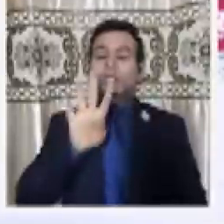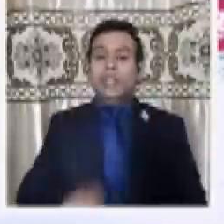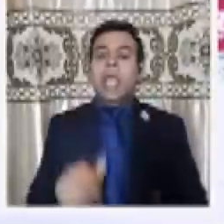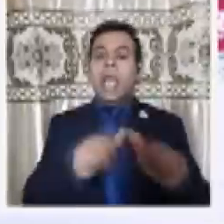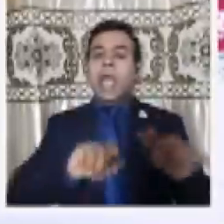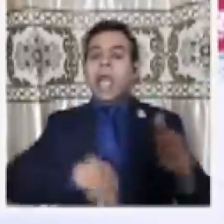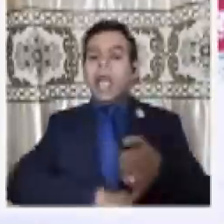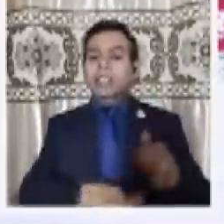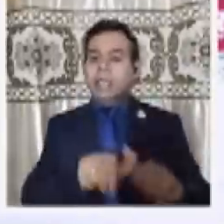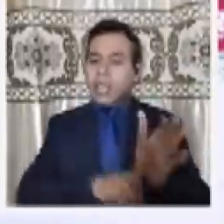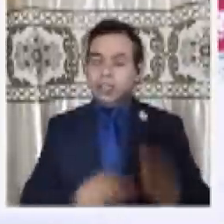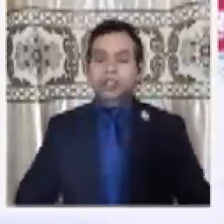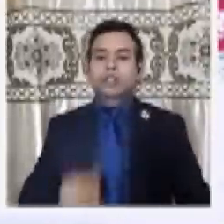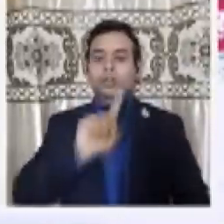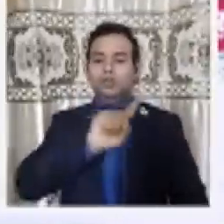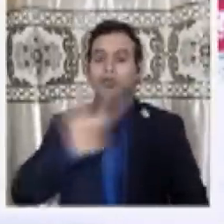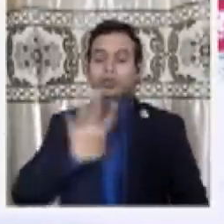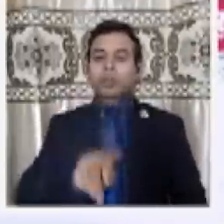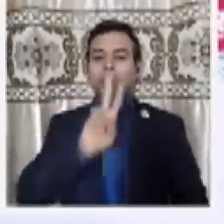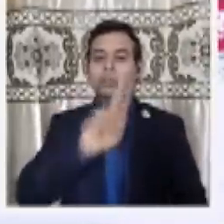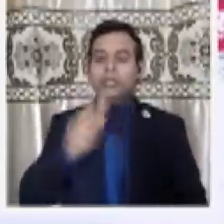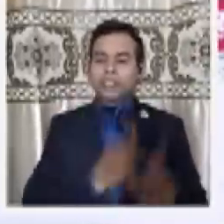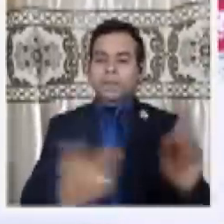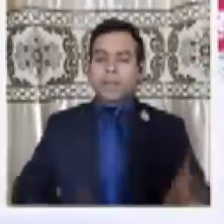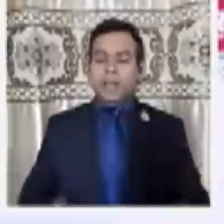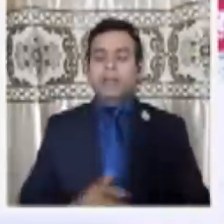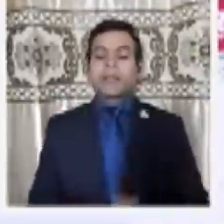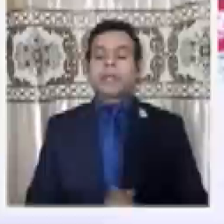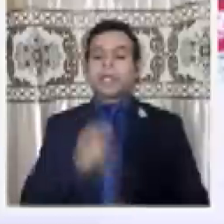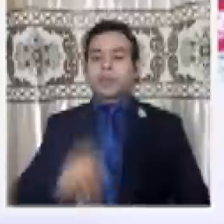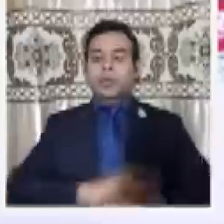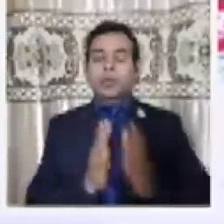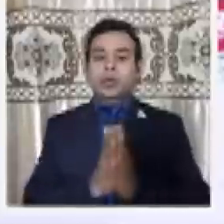আজ 8 জুলাই 2020, 24/28/1427।